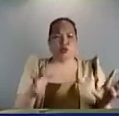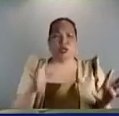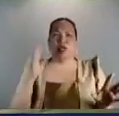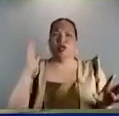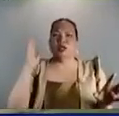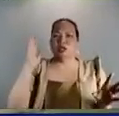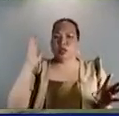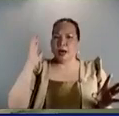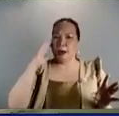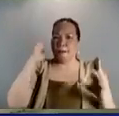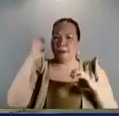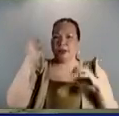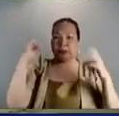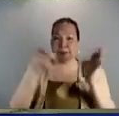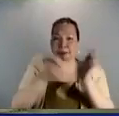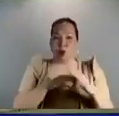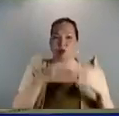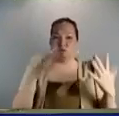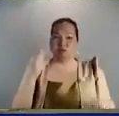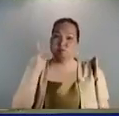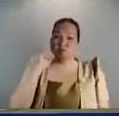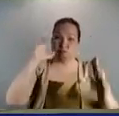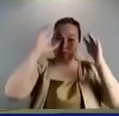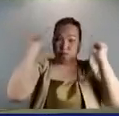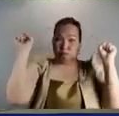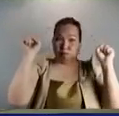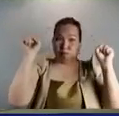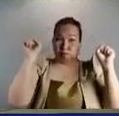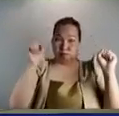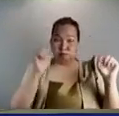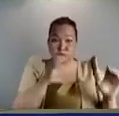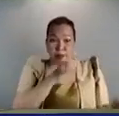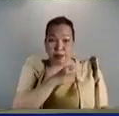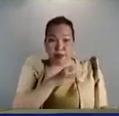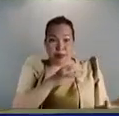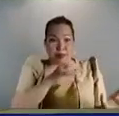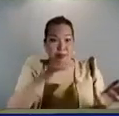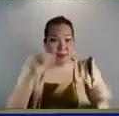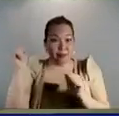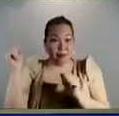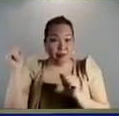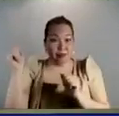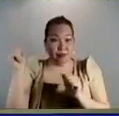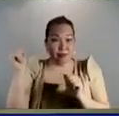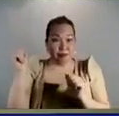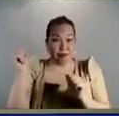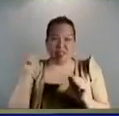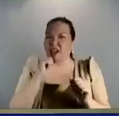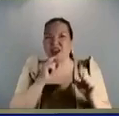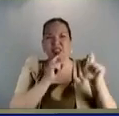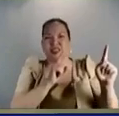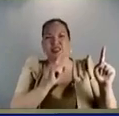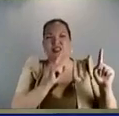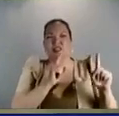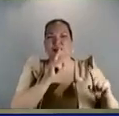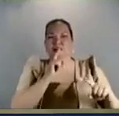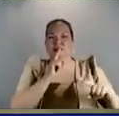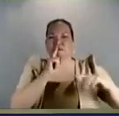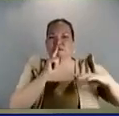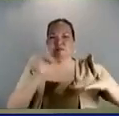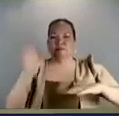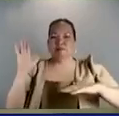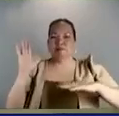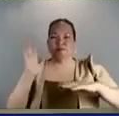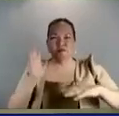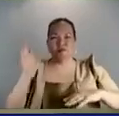di ba, pagkaalis di... President Duterte, ay didiretso na siya, hindi na siya dadalo. Hindi na dadalo sa National Museum. National